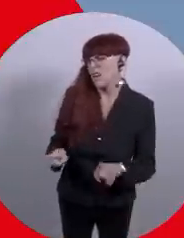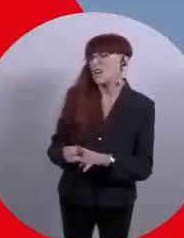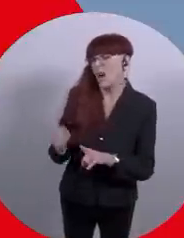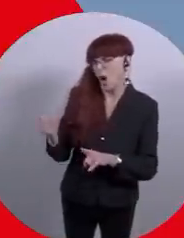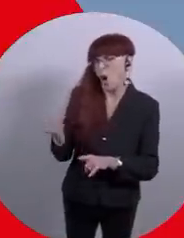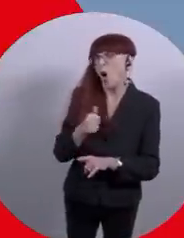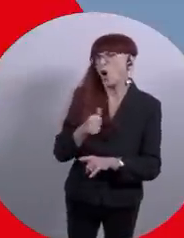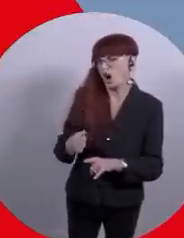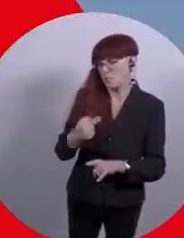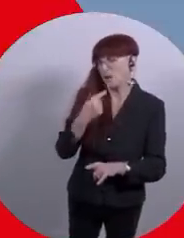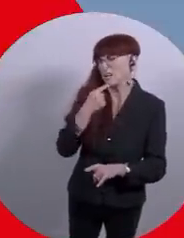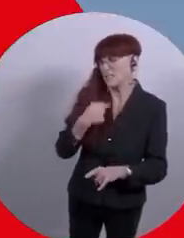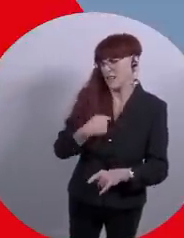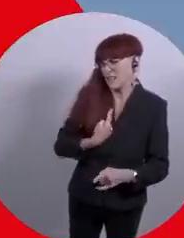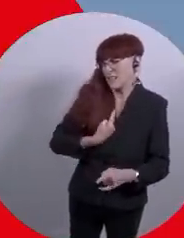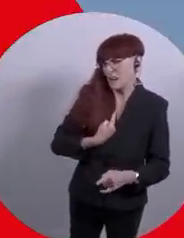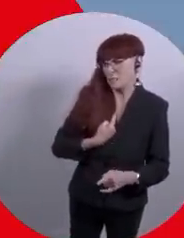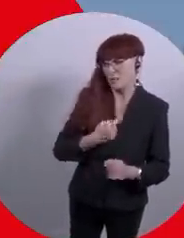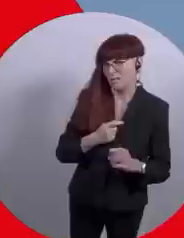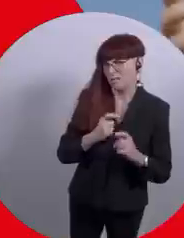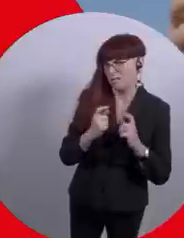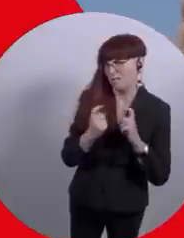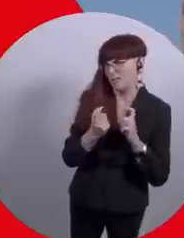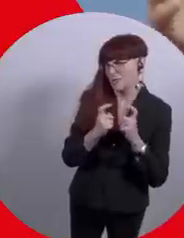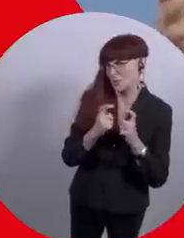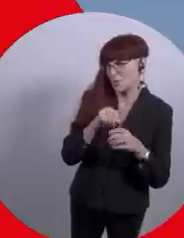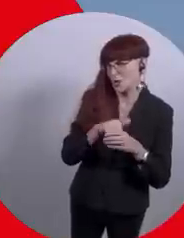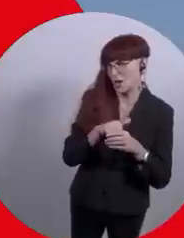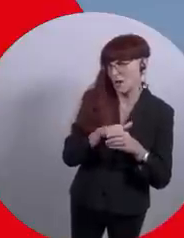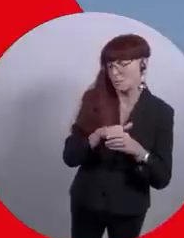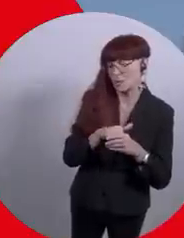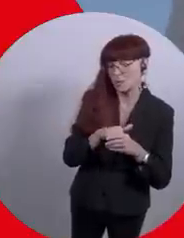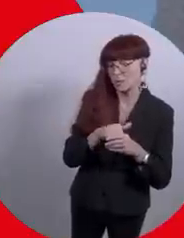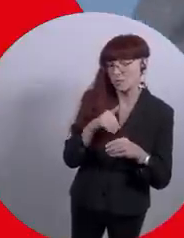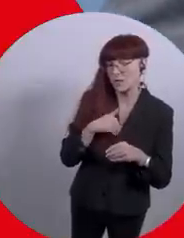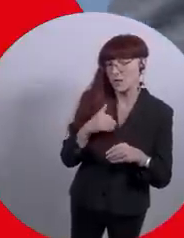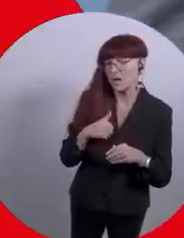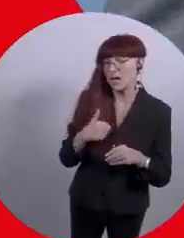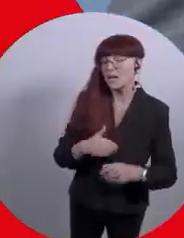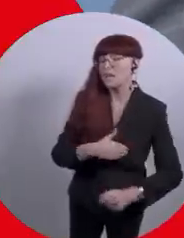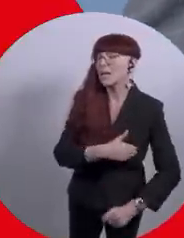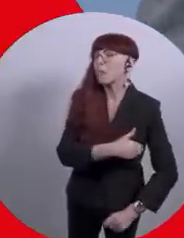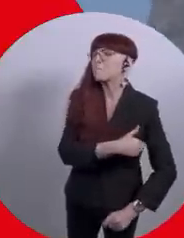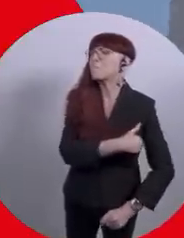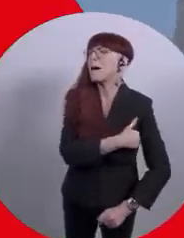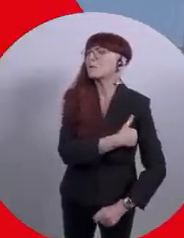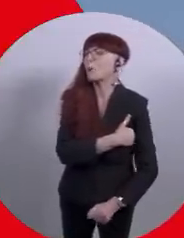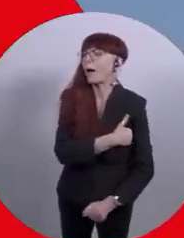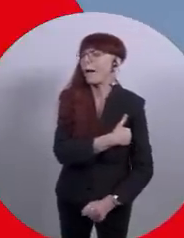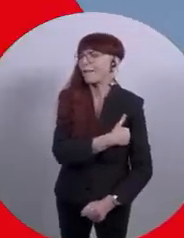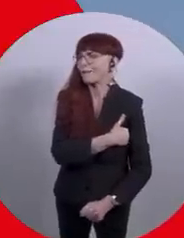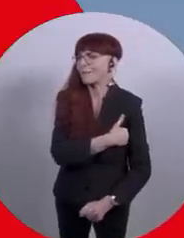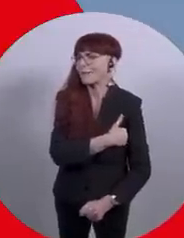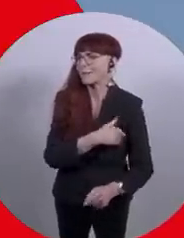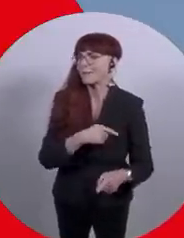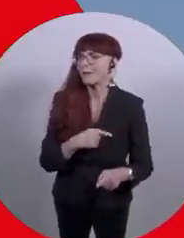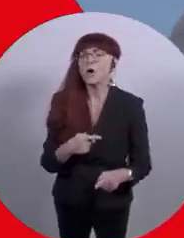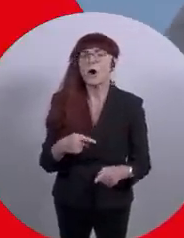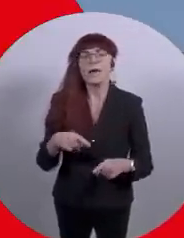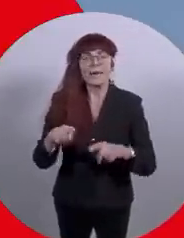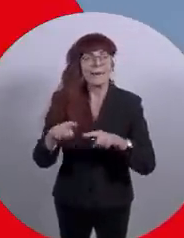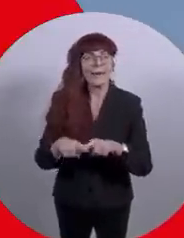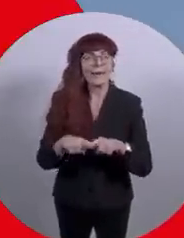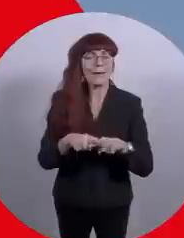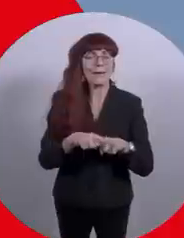von mir gegeben ich weiß sogar wenn es noch war ich war frischer Material in meinem R4 auf der ladekappe in Griechenland